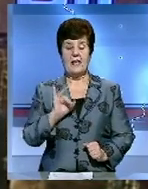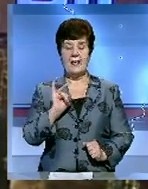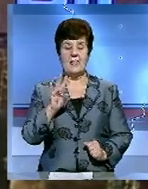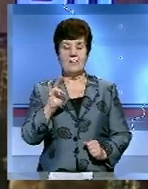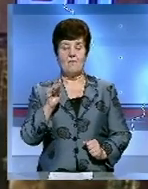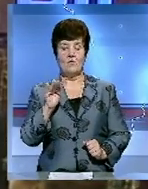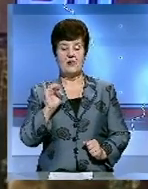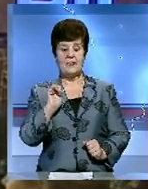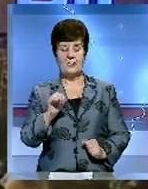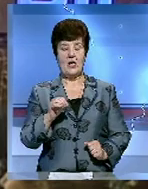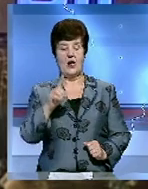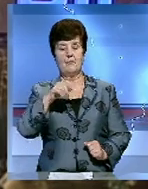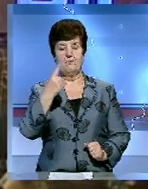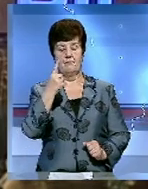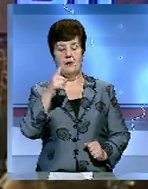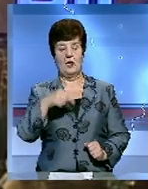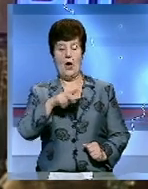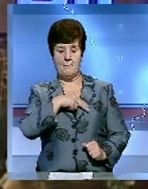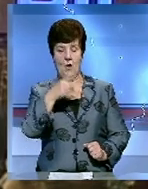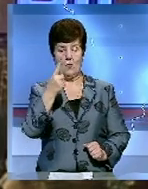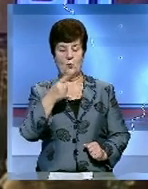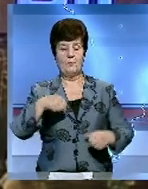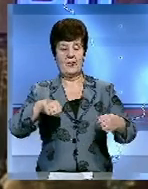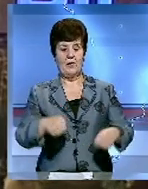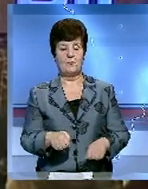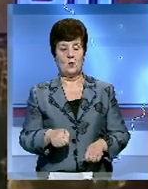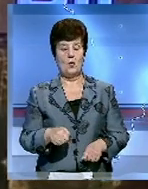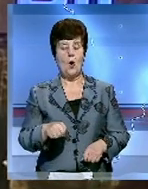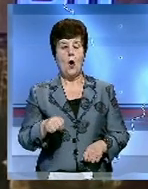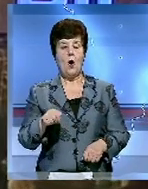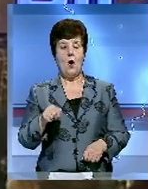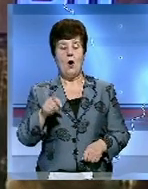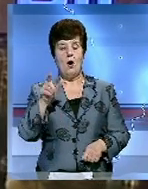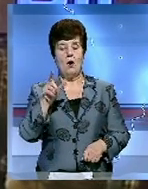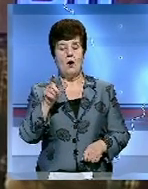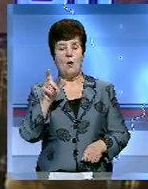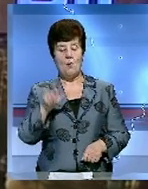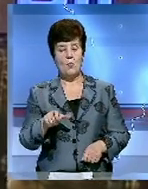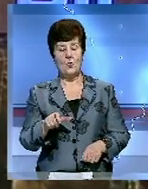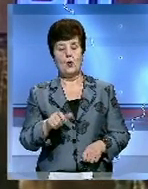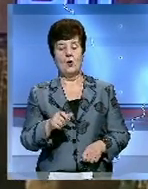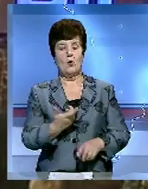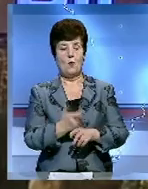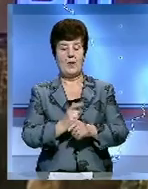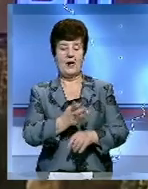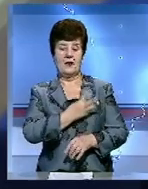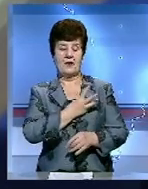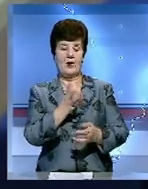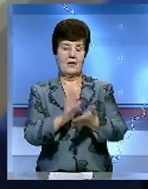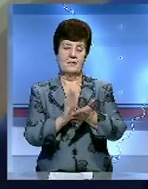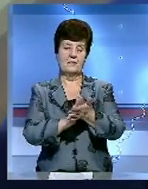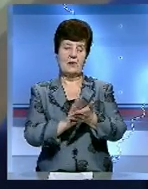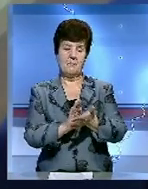premiul ONU în domeniul drepturilor omului. Cu mare drag vă oferim aceste aplauze